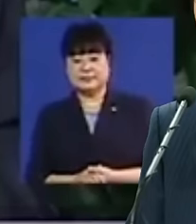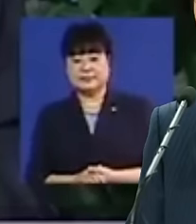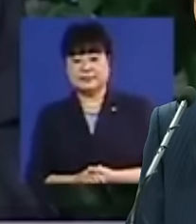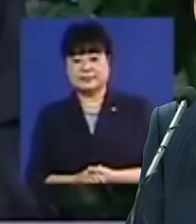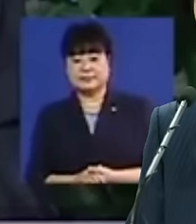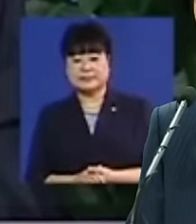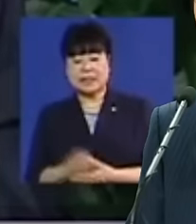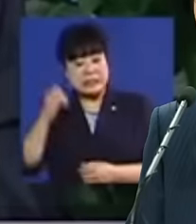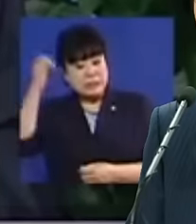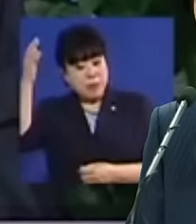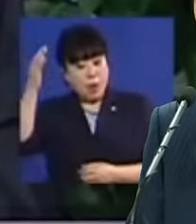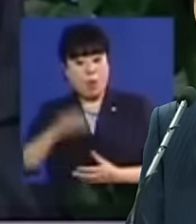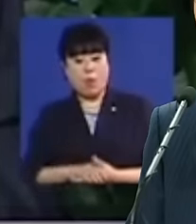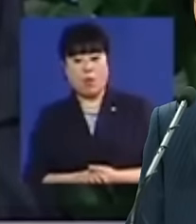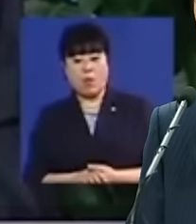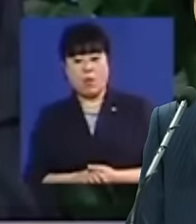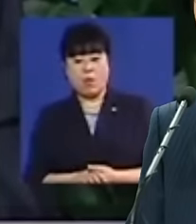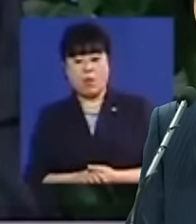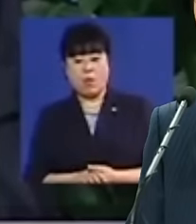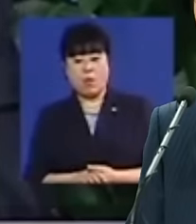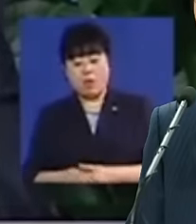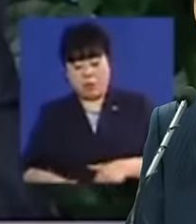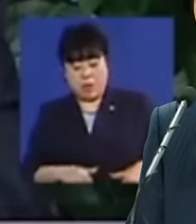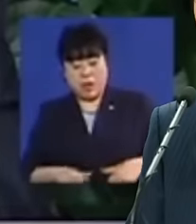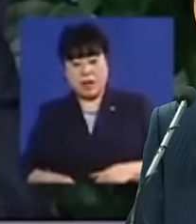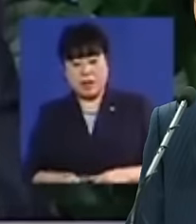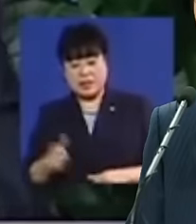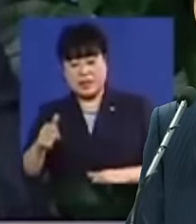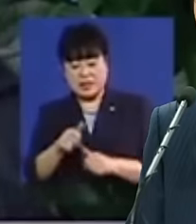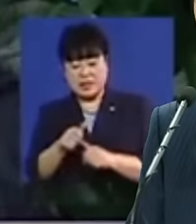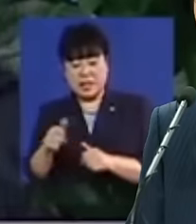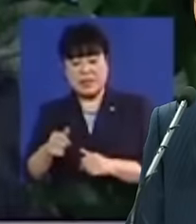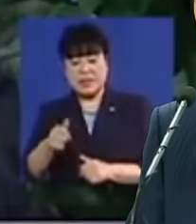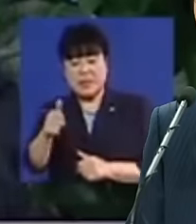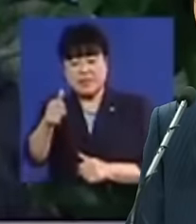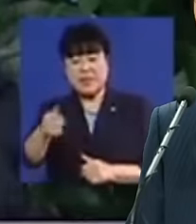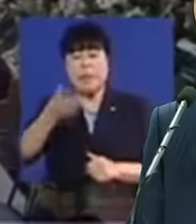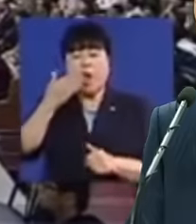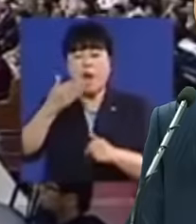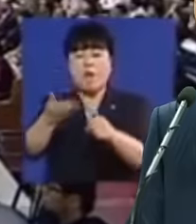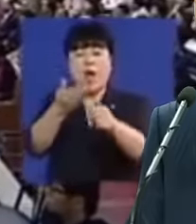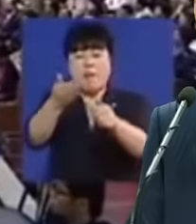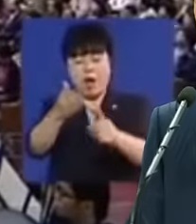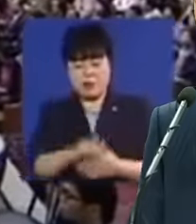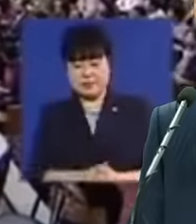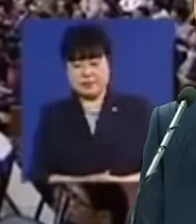그걸 따먹고 머뭇거리는 남편에게 먹으라 하니까 잔소리 말고 먹어.